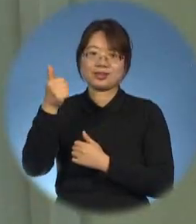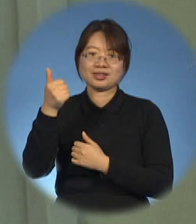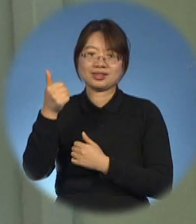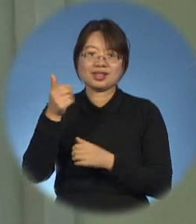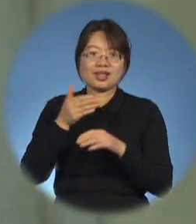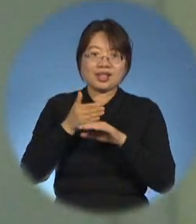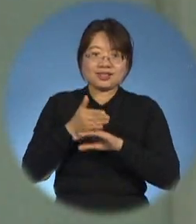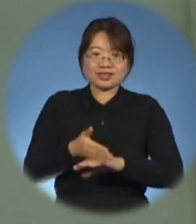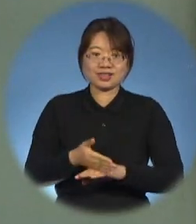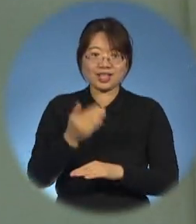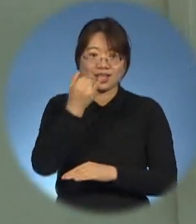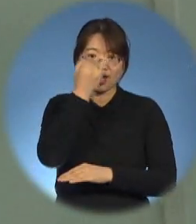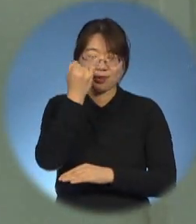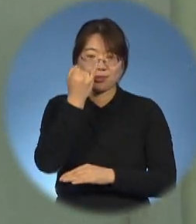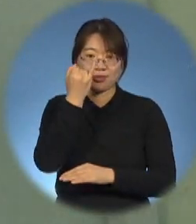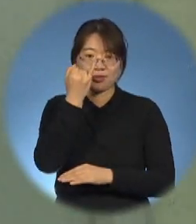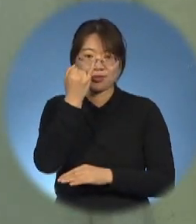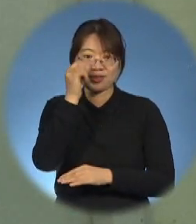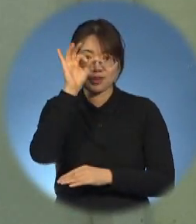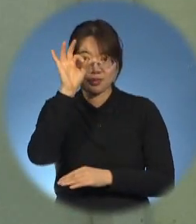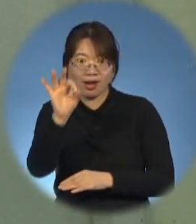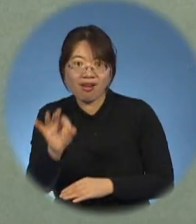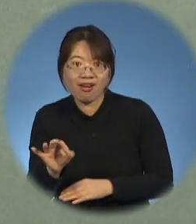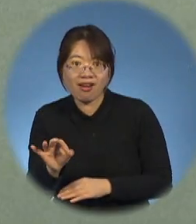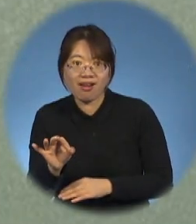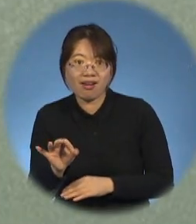뒤늦게야 해 무늬를 발견했습니다